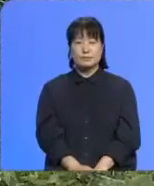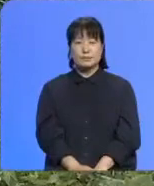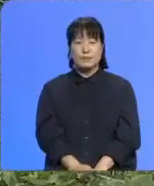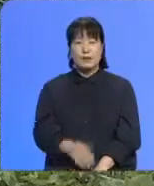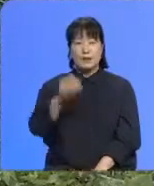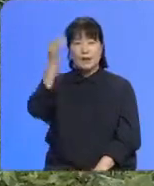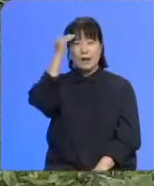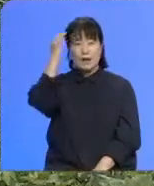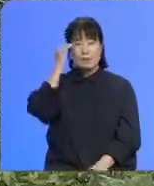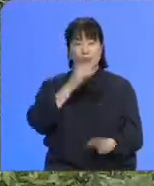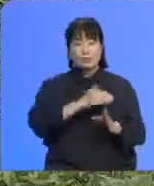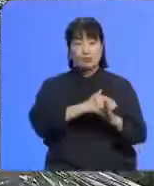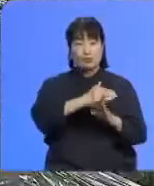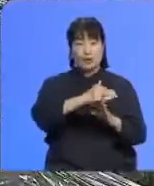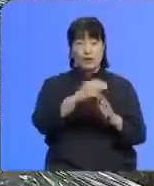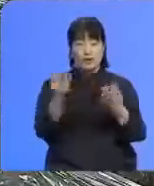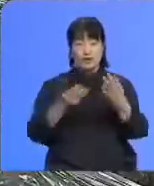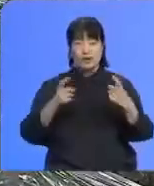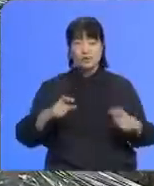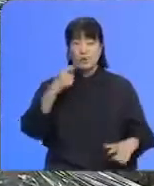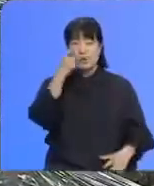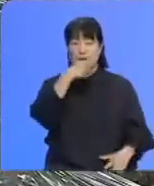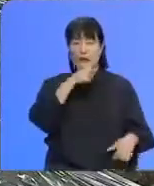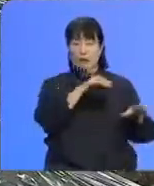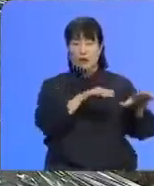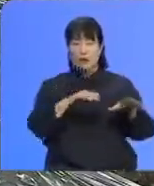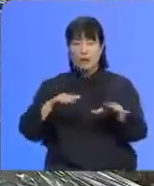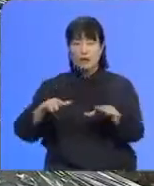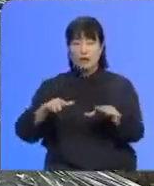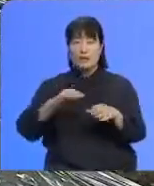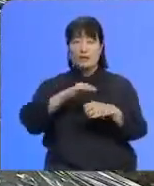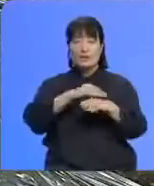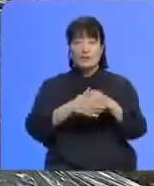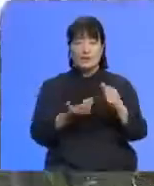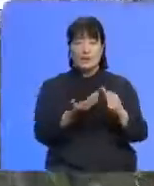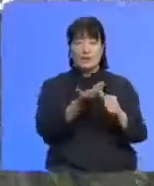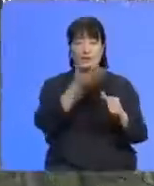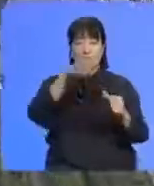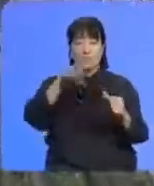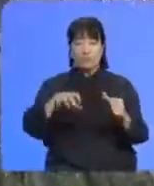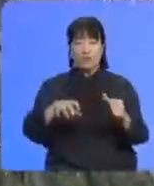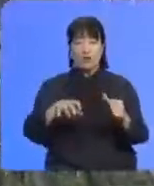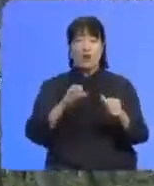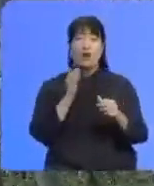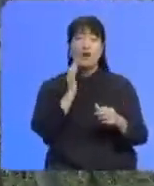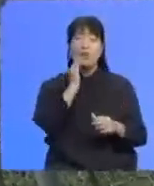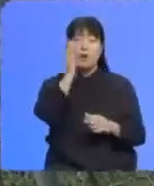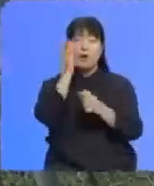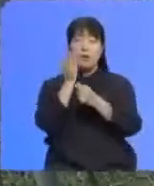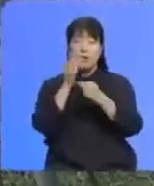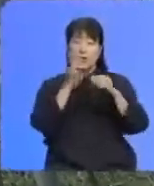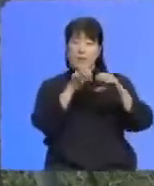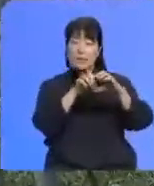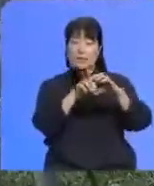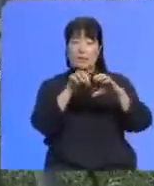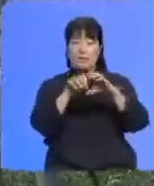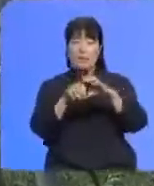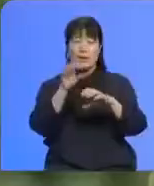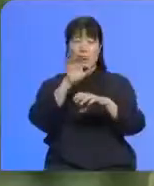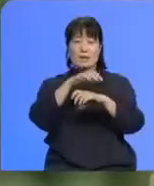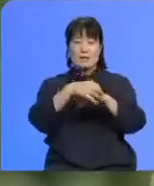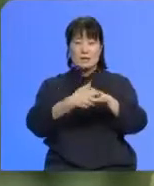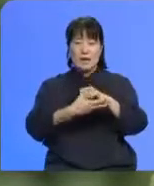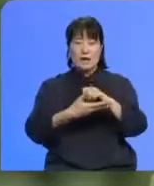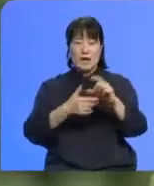우리나라 최북단 강원도 양구 해안에 있는 사과 농장입니다. 초록빛 잎새 사이사이마다 가을 햇살을 듬뿍 머금은